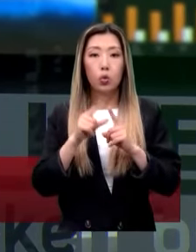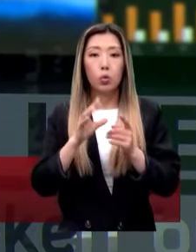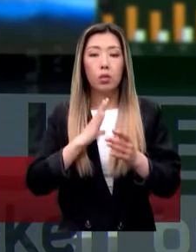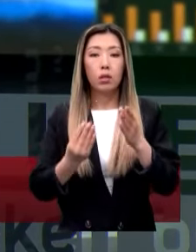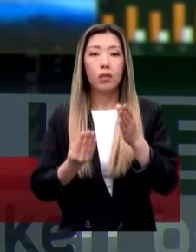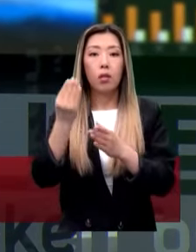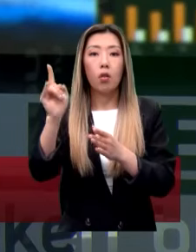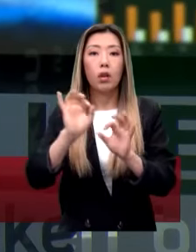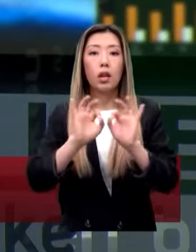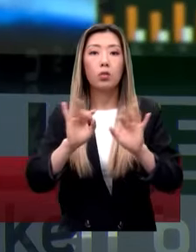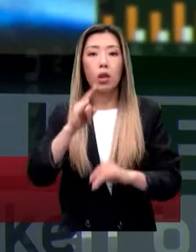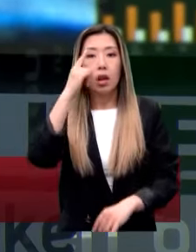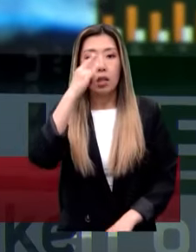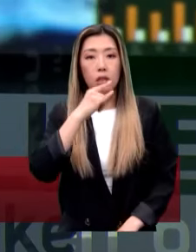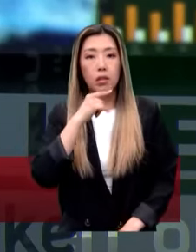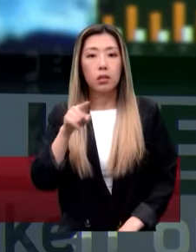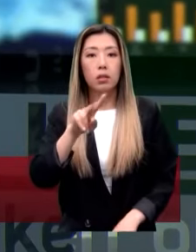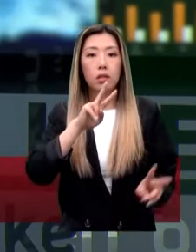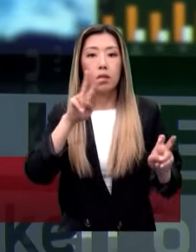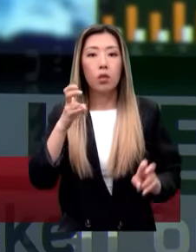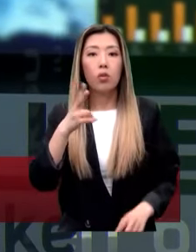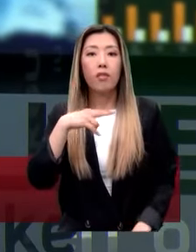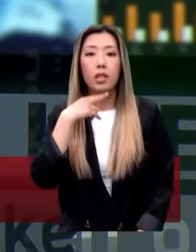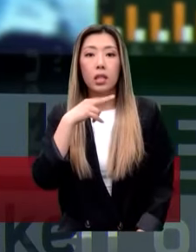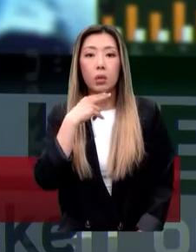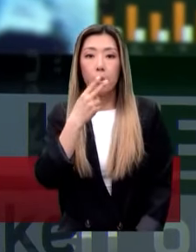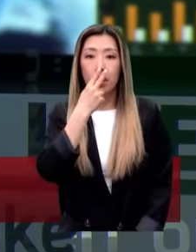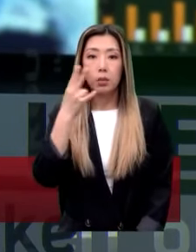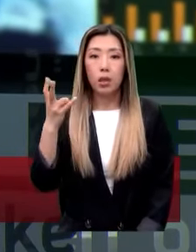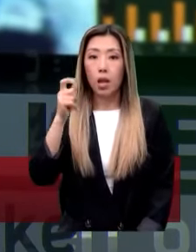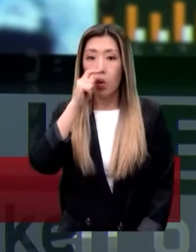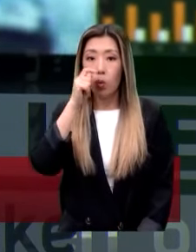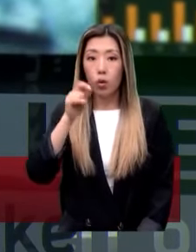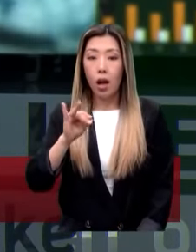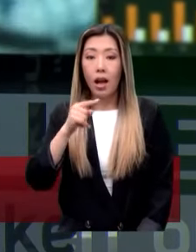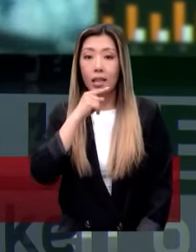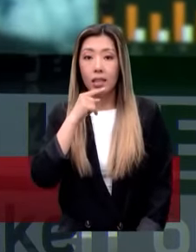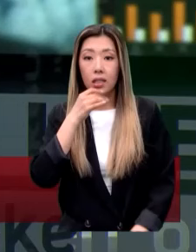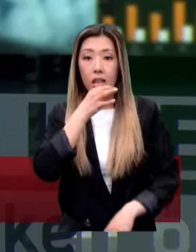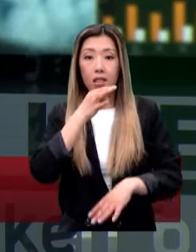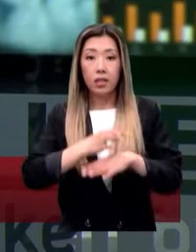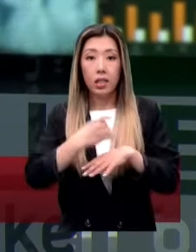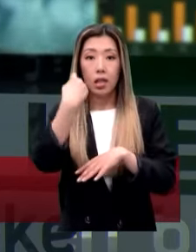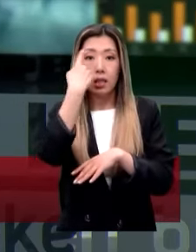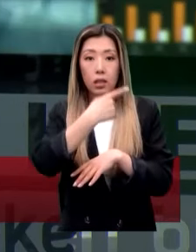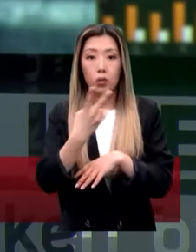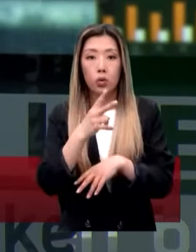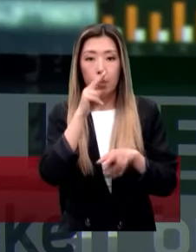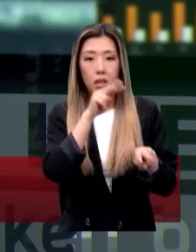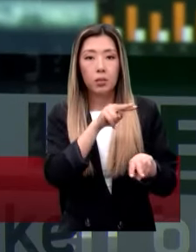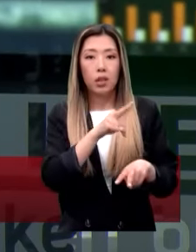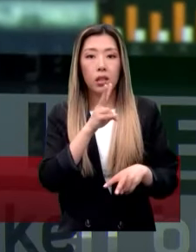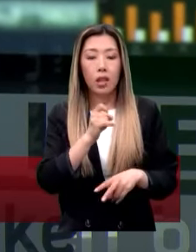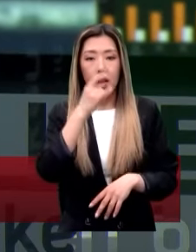котором он сказал, что казахстанцам следует, цитата, «внимательно глянуть на Украину», а российским ответственным лицам пересмотреть уровень